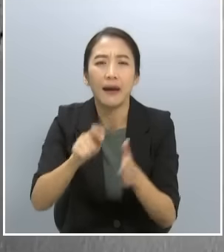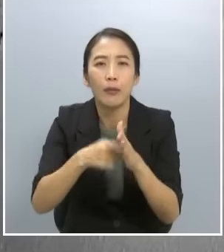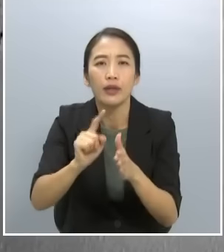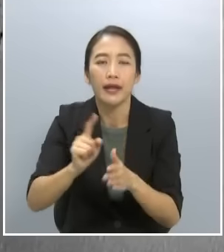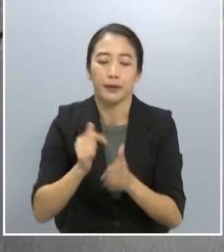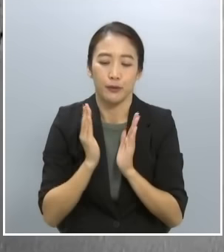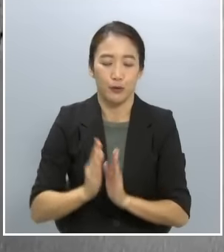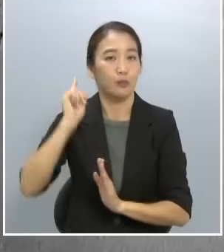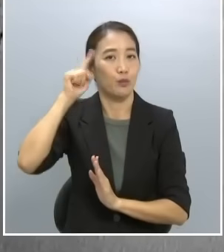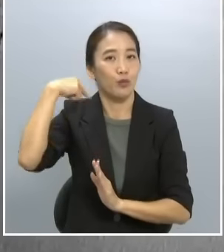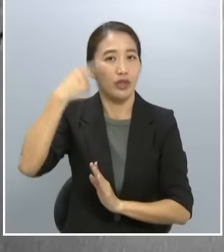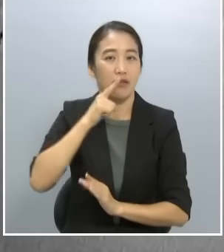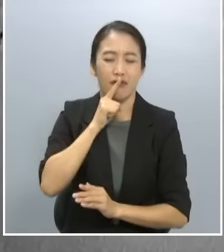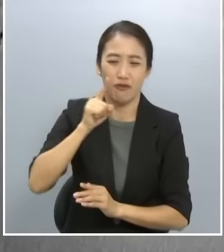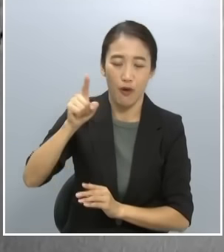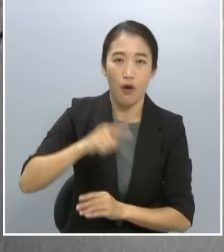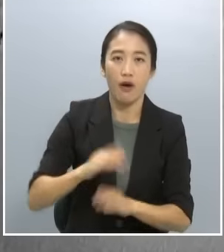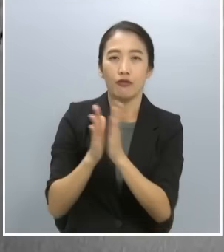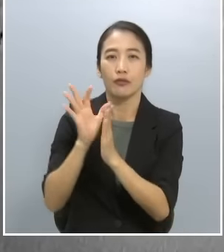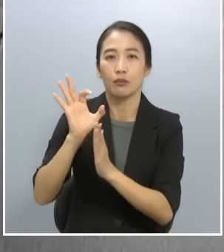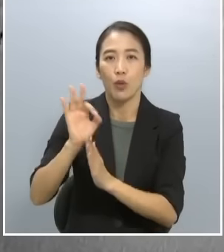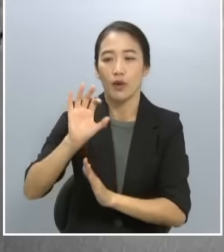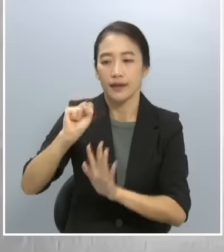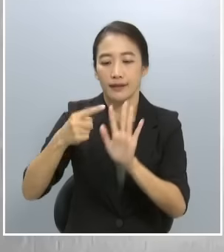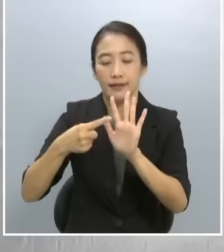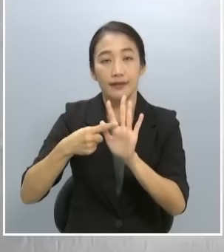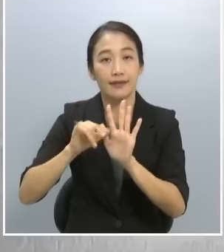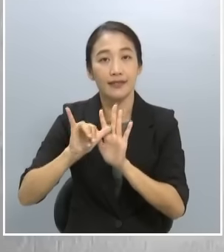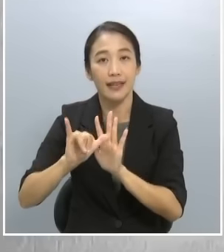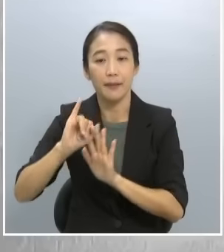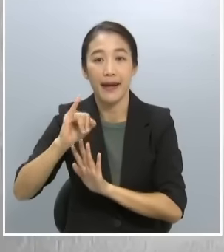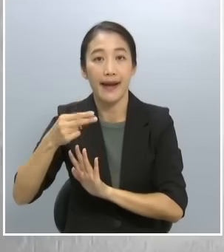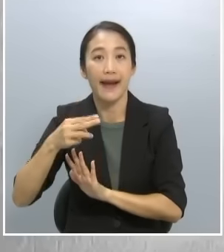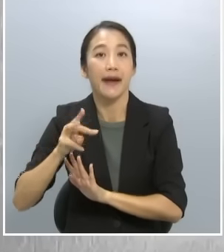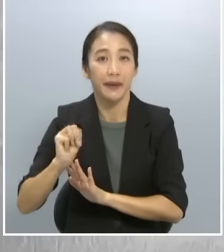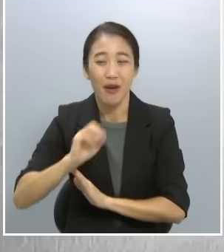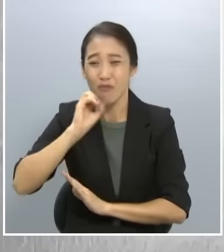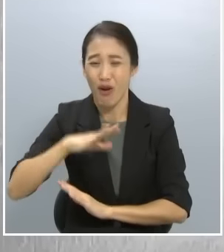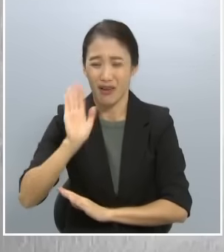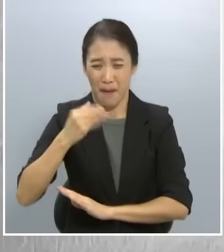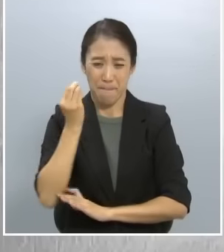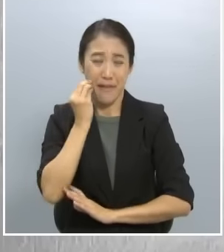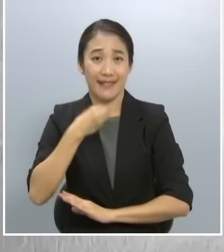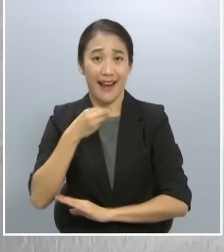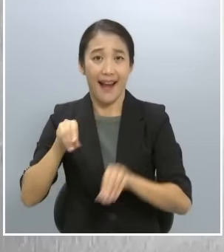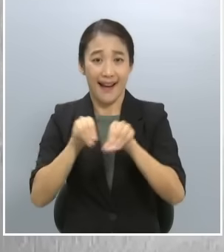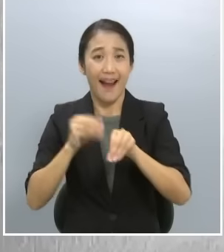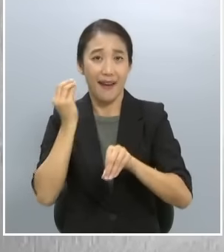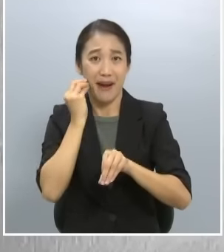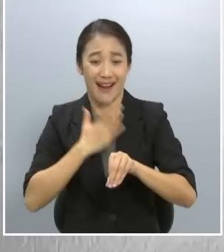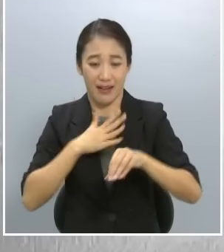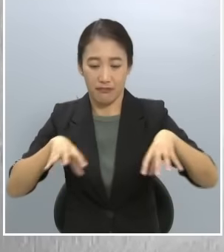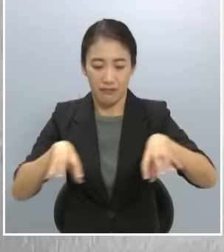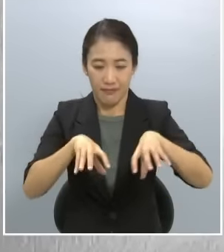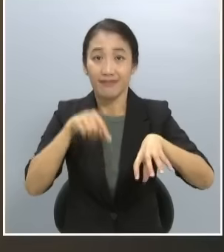ไหมต้องรอดแล้วครับบอกว่าถูกเพื่อนบ้านซึ่งอยู่บ้านติดกันโยนขยะแล้วก็สิ่งปฏิกูลเนี่ยลงมาใส่ในบริเวณบ้านของเขานะฮะคือผู้ชม